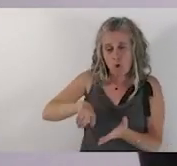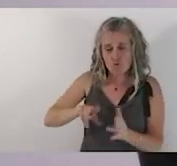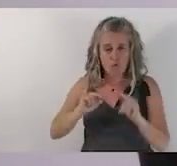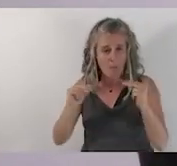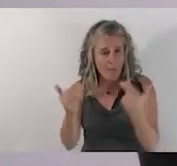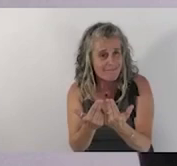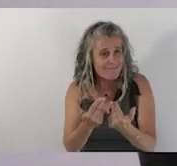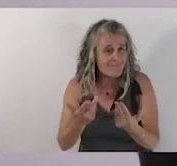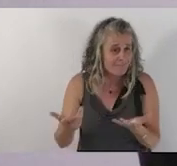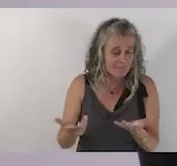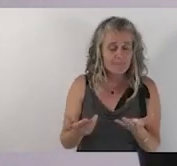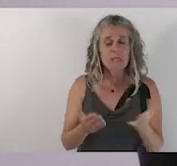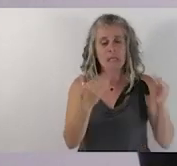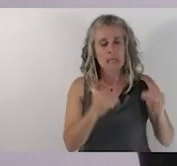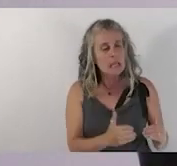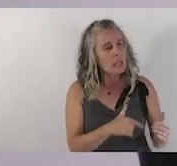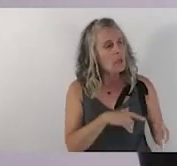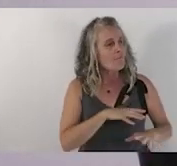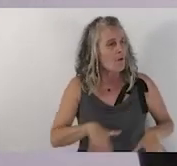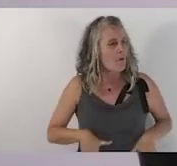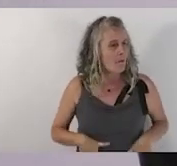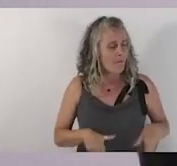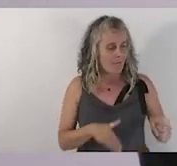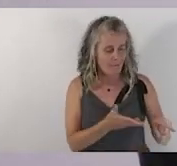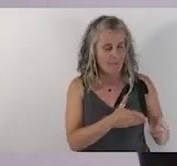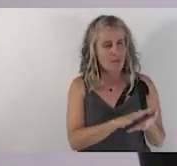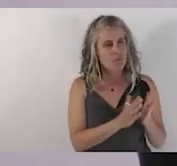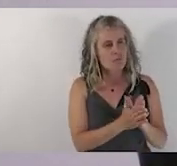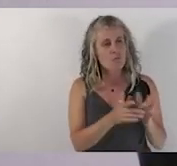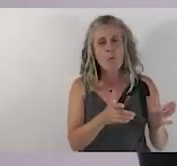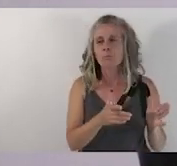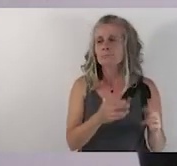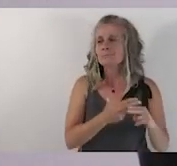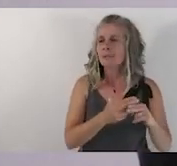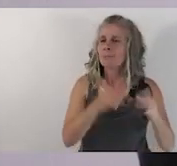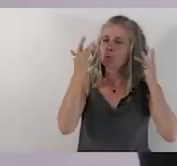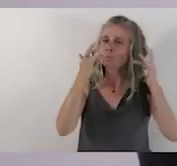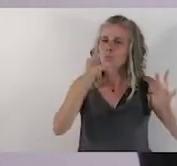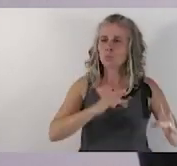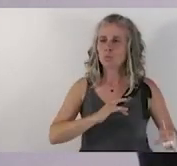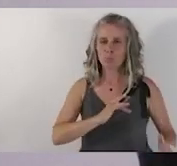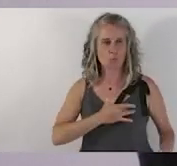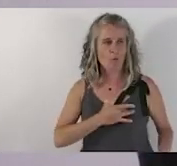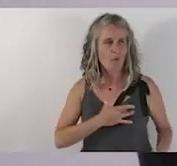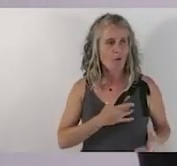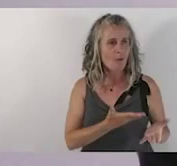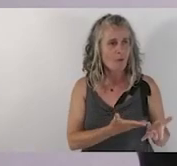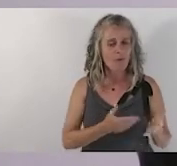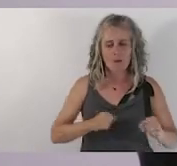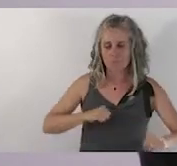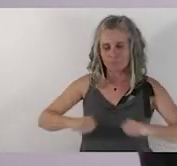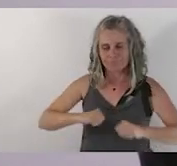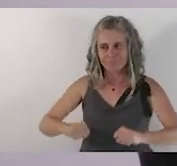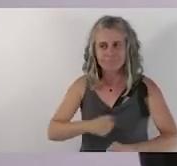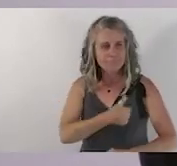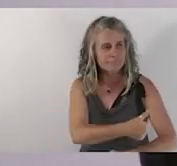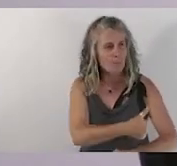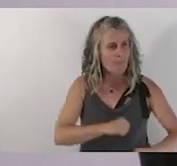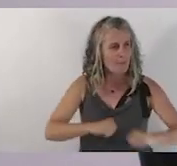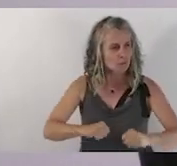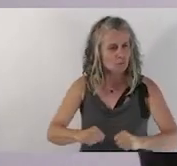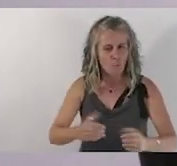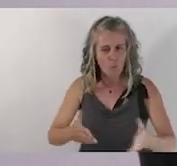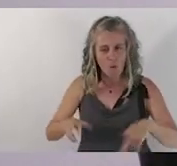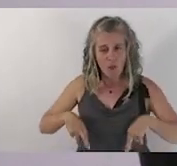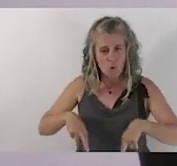enfin, une association qui s'appelle Culture du Cœur et qui va aussi faire une action dans la rue de l'Arc, dans le cadre